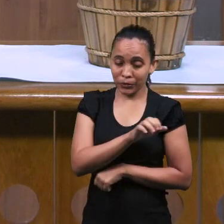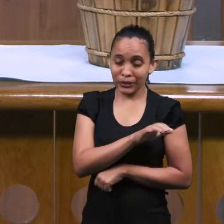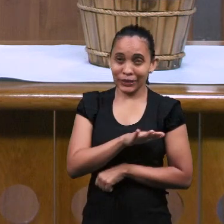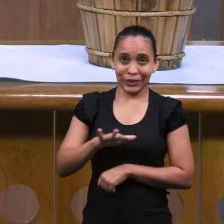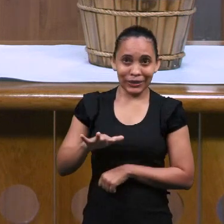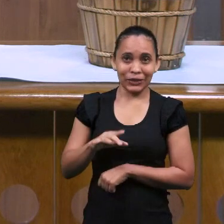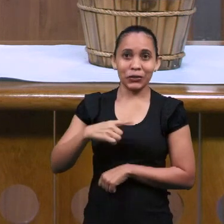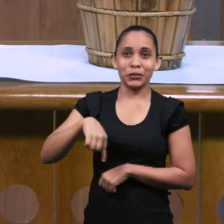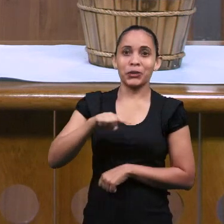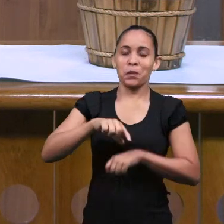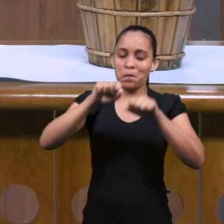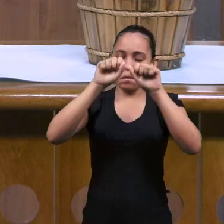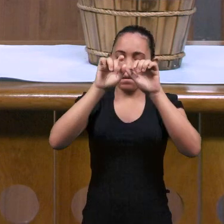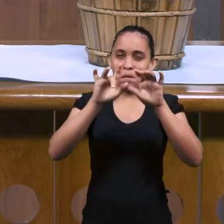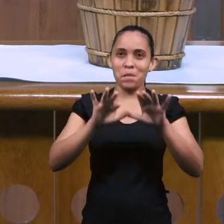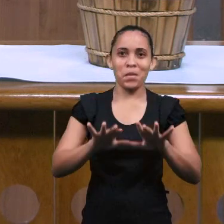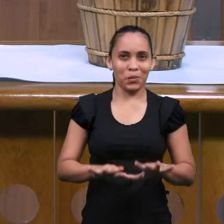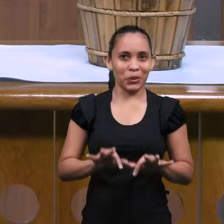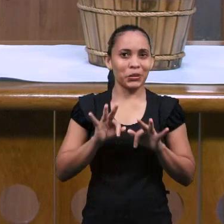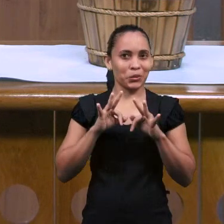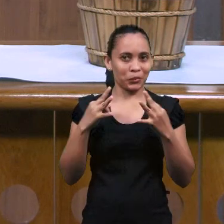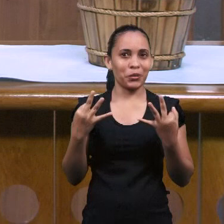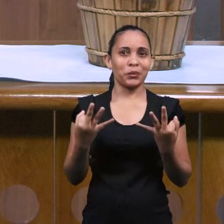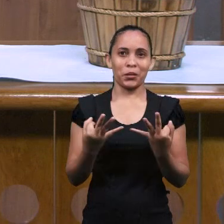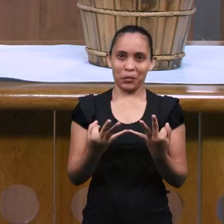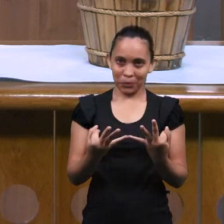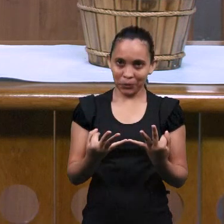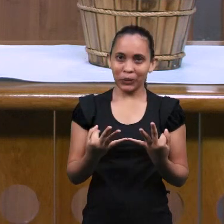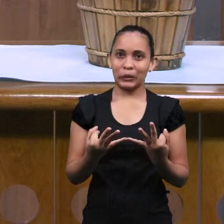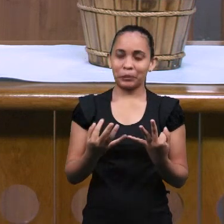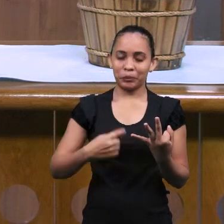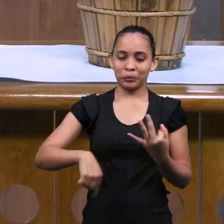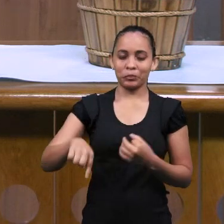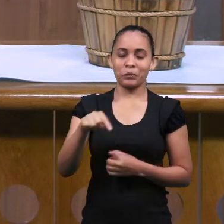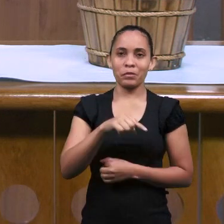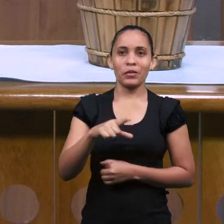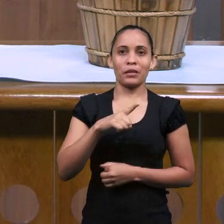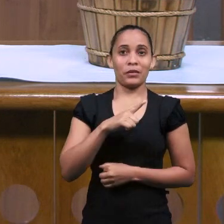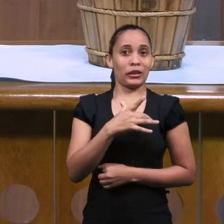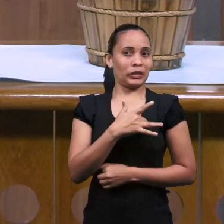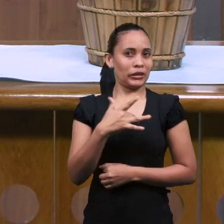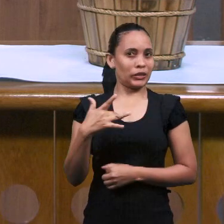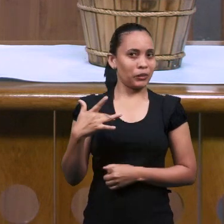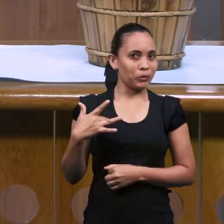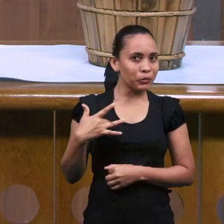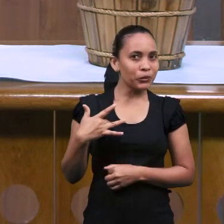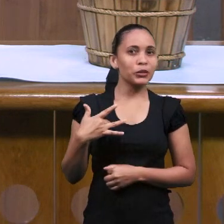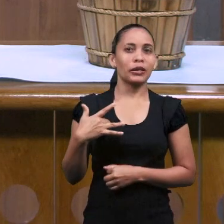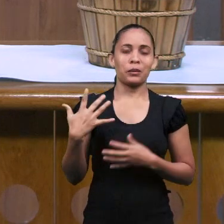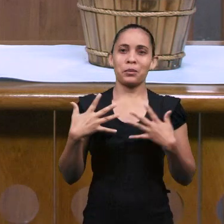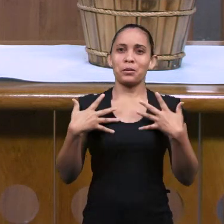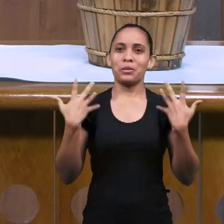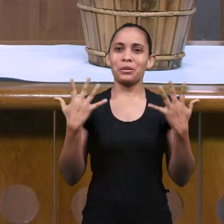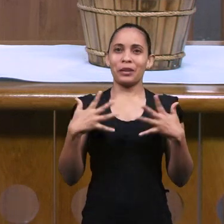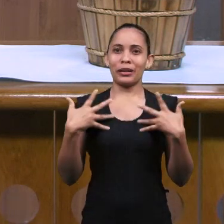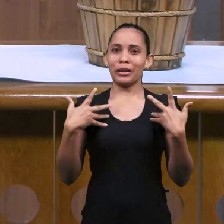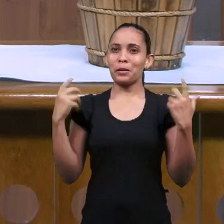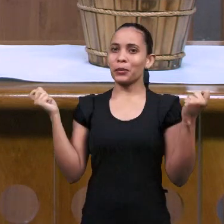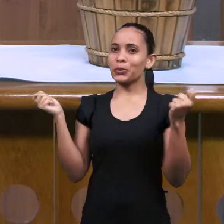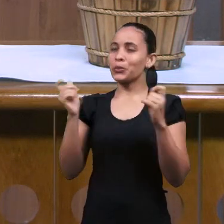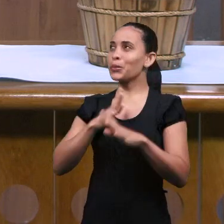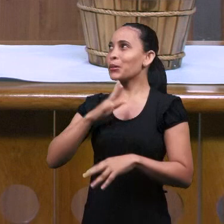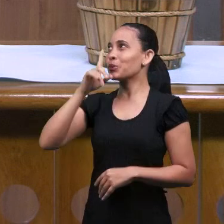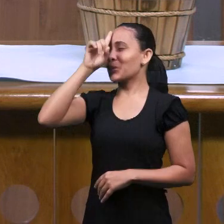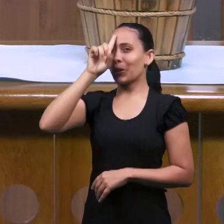une bénédiction dans leur foyer, que tu puisses donner une bénédiction, qu'elles puissent être nées avec